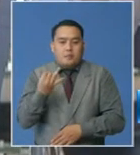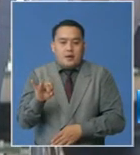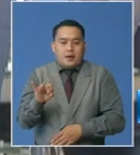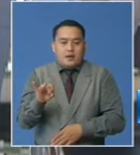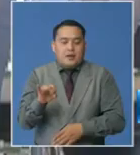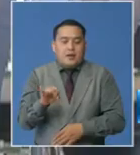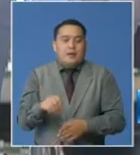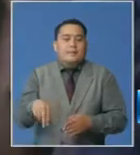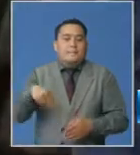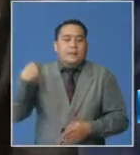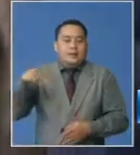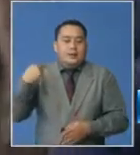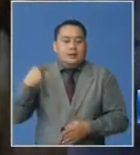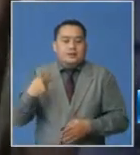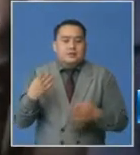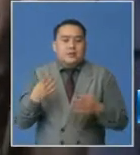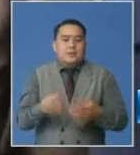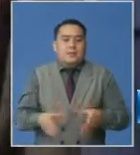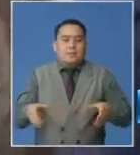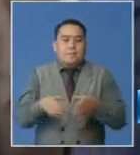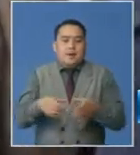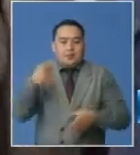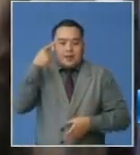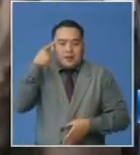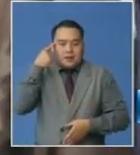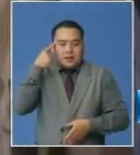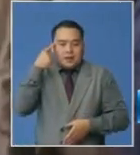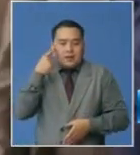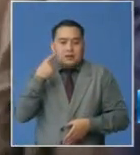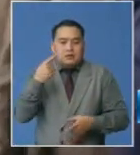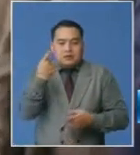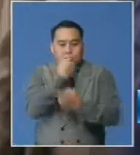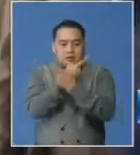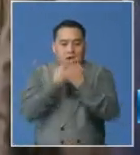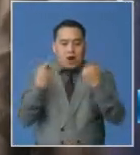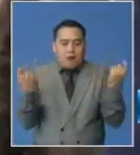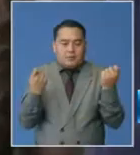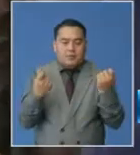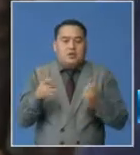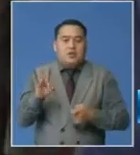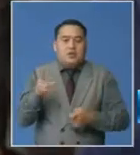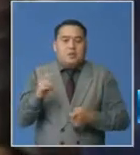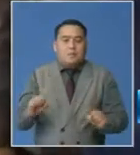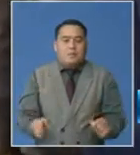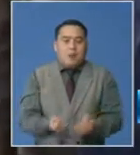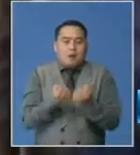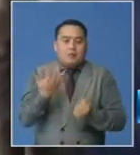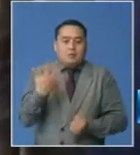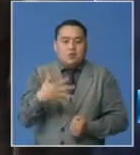от пропрезидентской социально-демократической партии Киргизии. Жээнбекова, сообщили в Центре избиркоме республики, поддержали